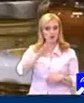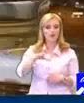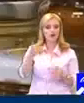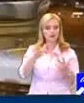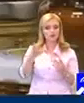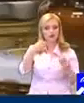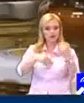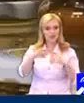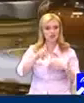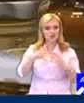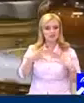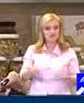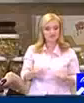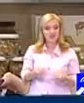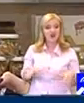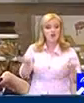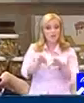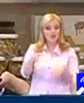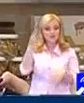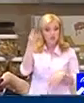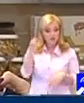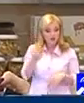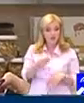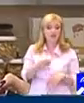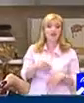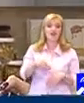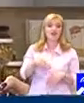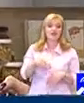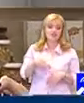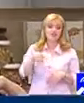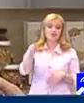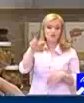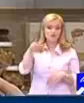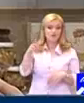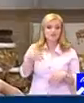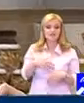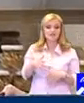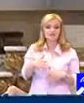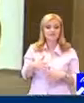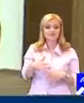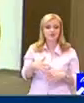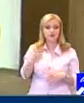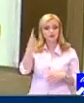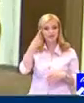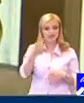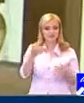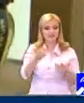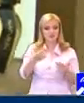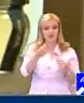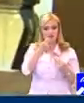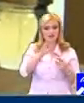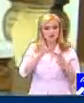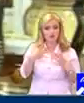comparație, cu părere de rău, cetățenii din Republica Moldova, care per cap de locuitor, deci este un nivel foarte redus. Nicanor Negru